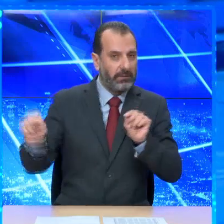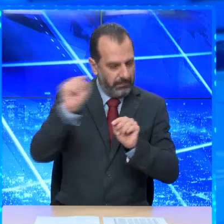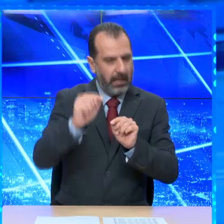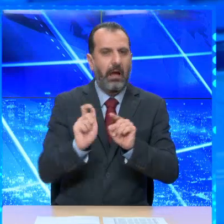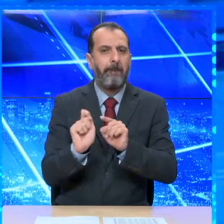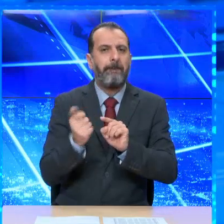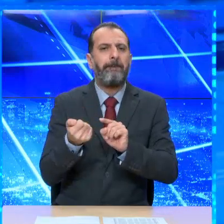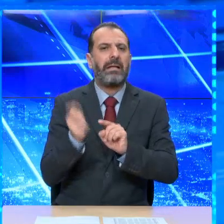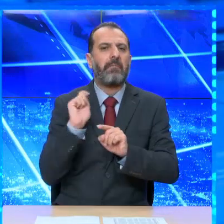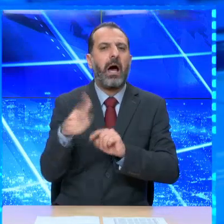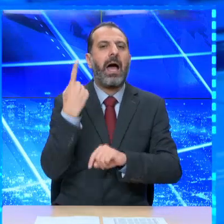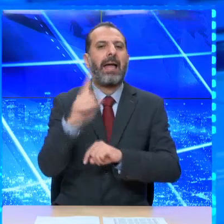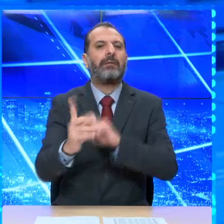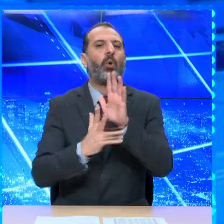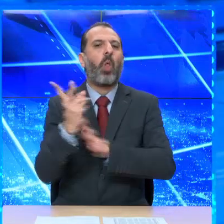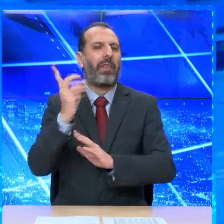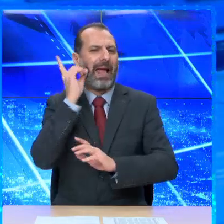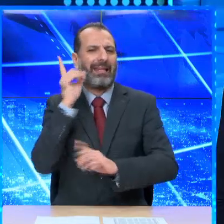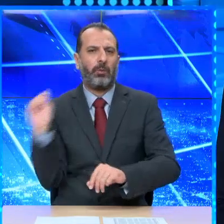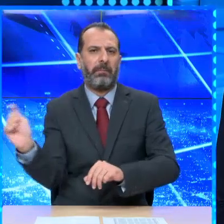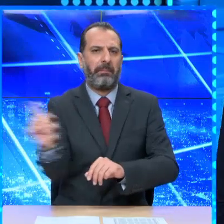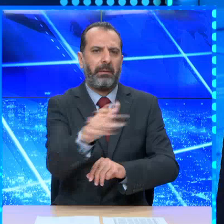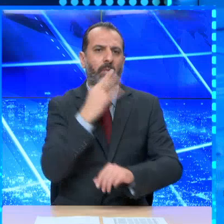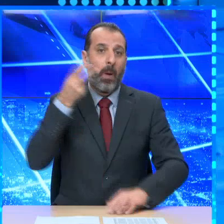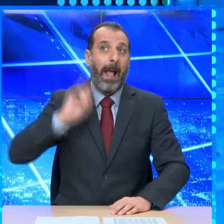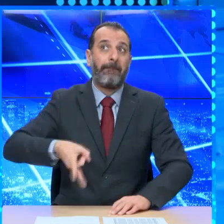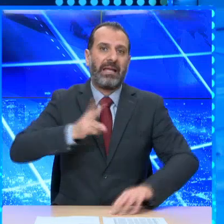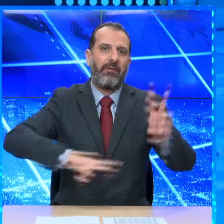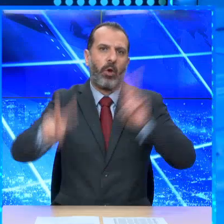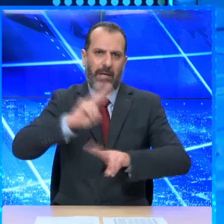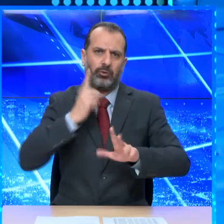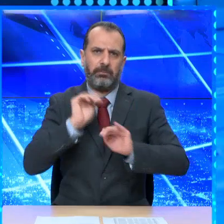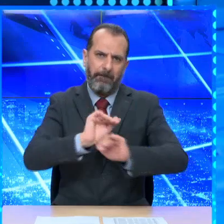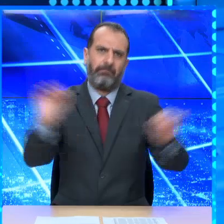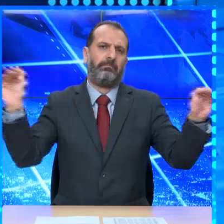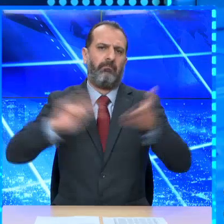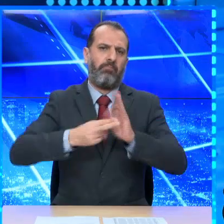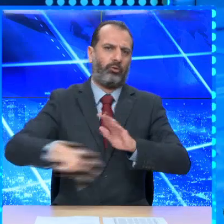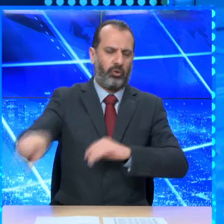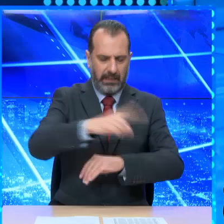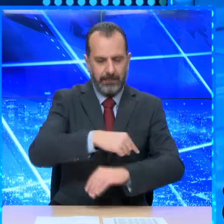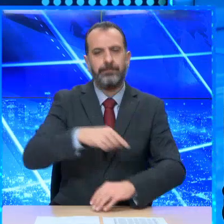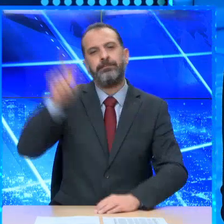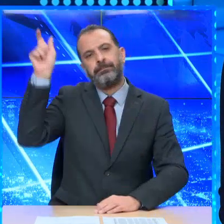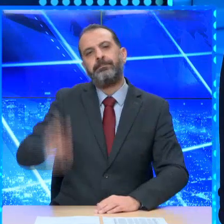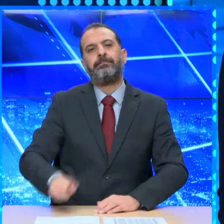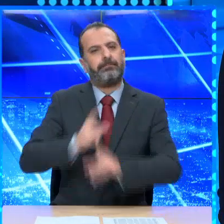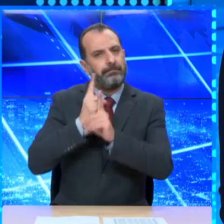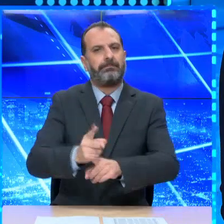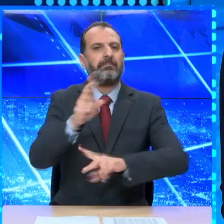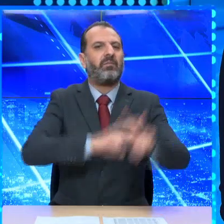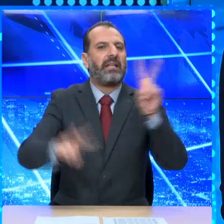από το 112 για επικίνδυνα καιρικά φαινόμενα. Είναι μαζί μας ο μετεωρολόγος μας Θοδωρής Κολυδάς. Καλό μεσημέρι, Θοδωρή. Πες